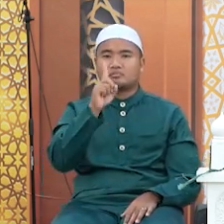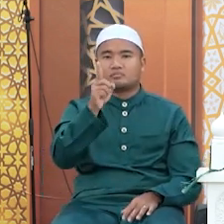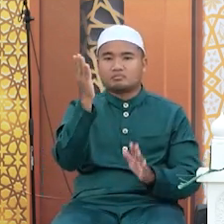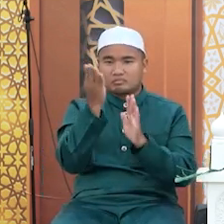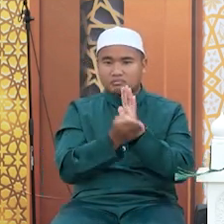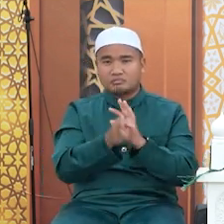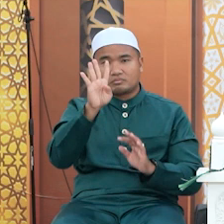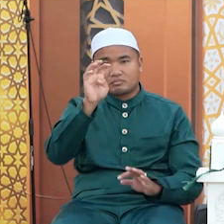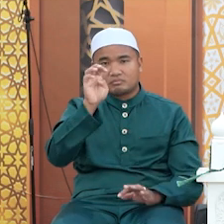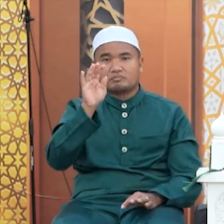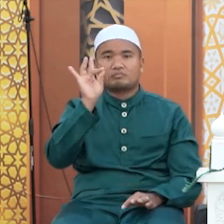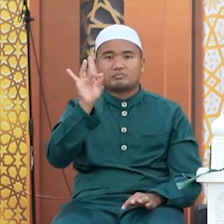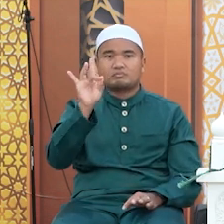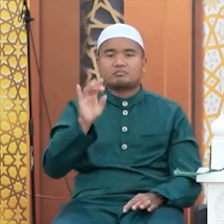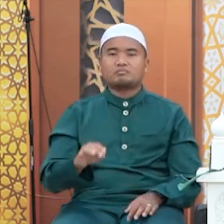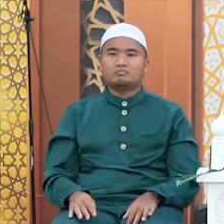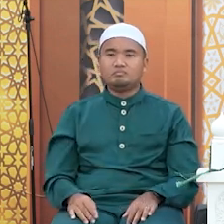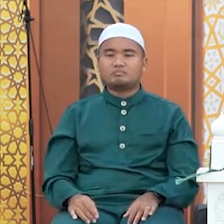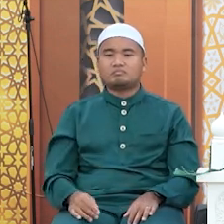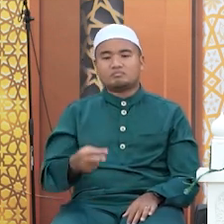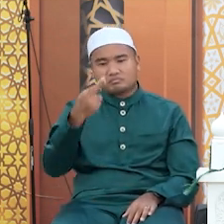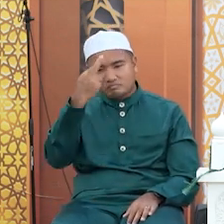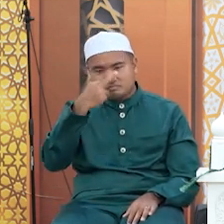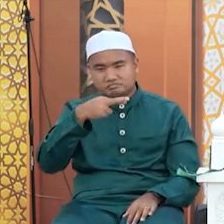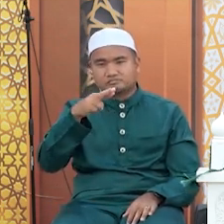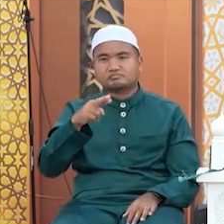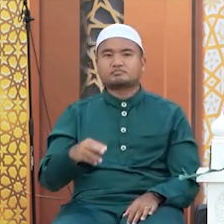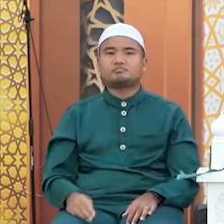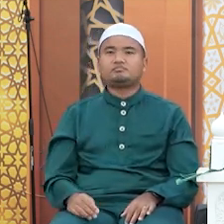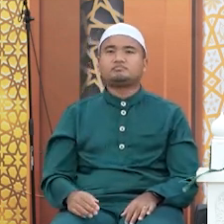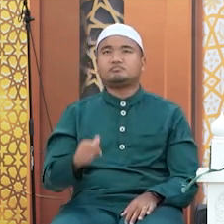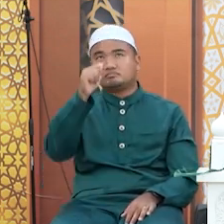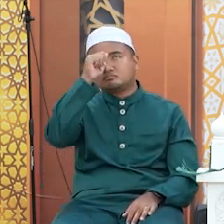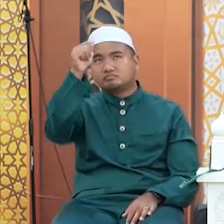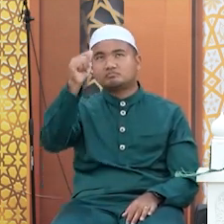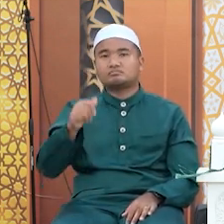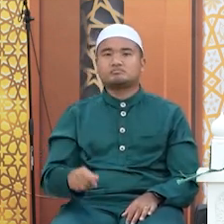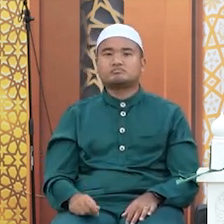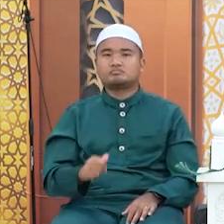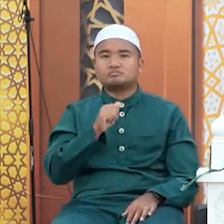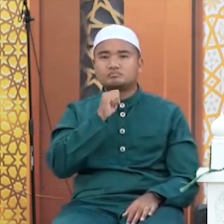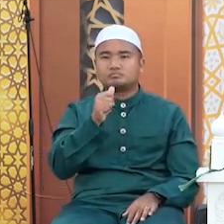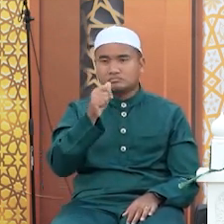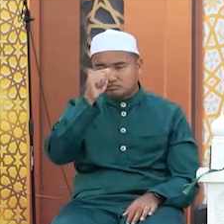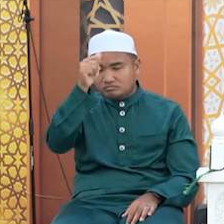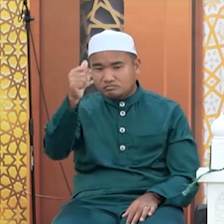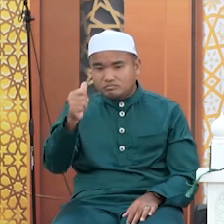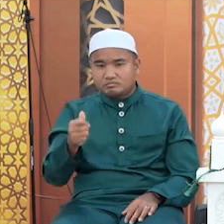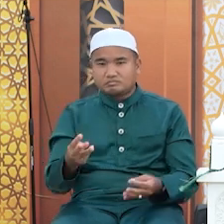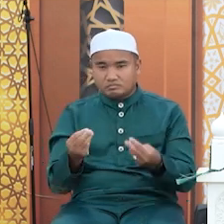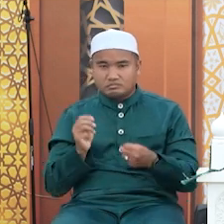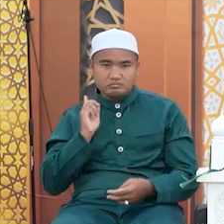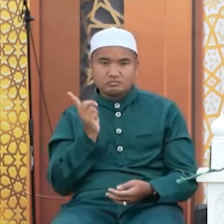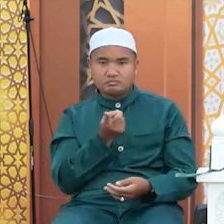1/48 rahmatnya. Bukan kita buat ibadat tu 23 jam sembahyang, tak.